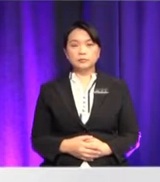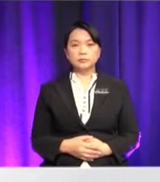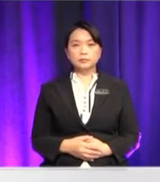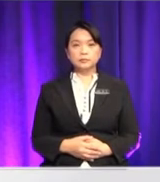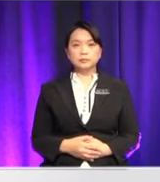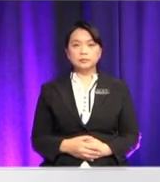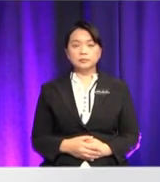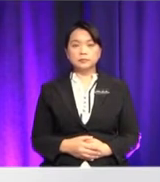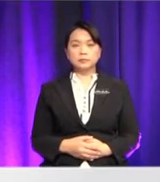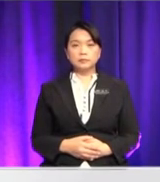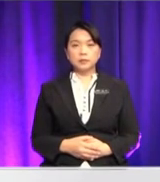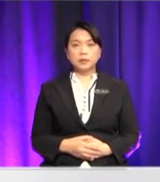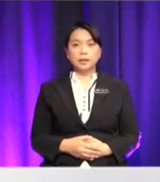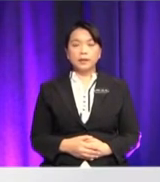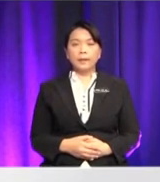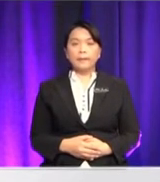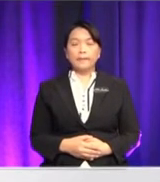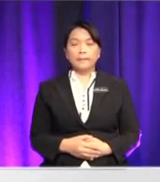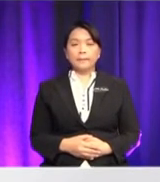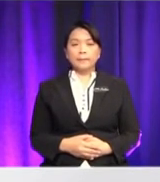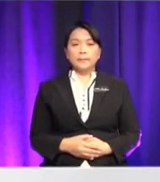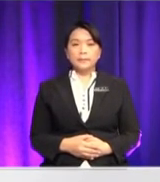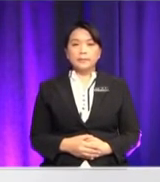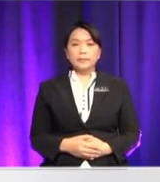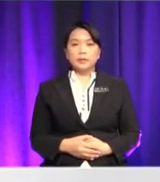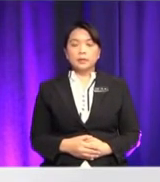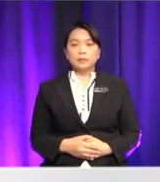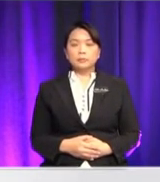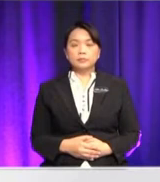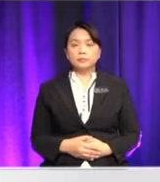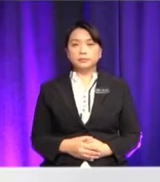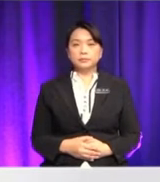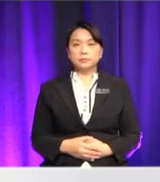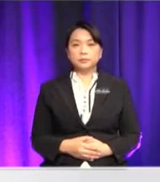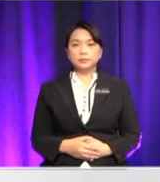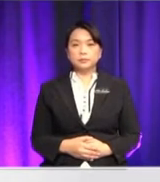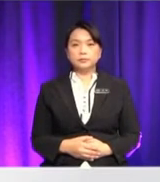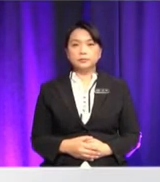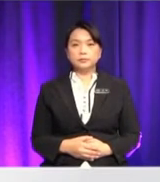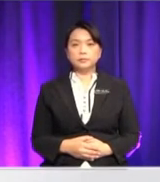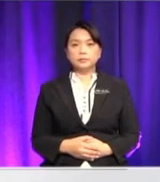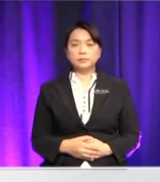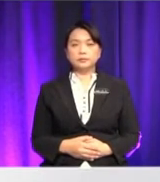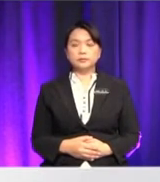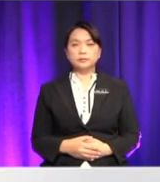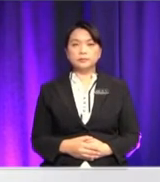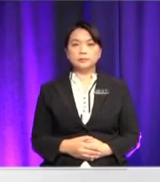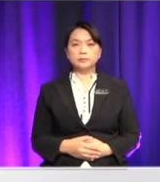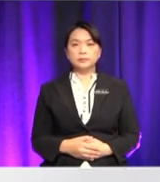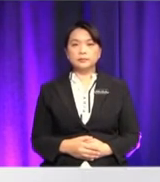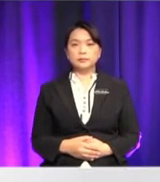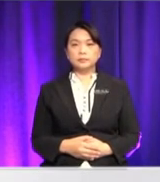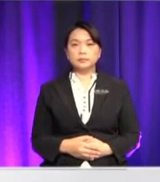untuk menghasilkan pandangan hadapan pandangan Sisi Hai ataupun pandangan